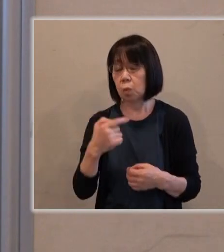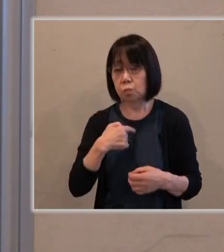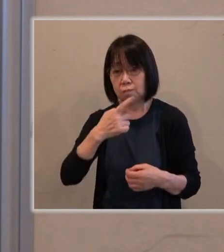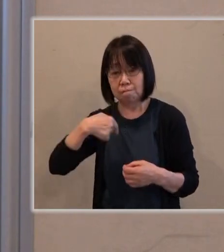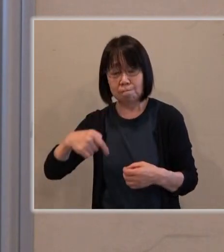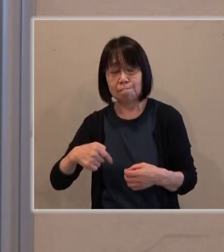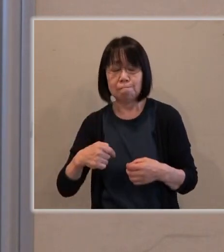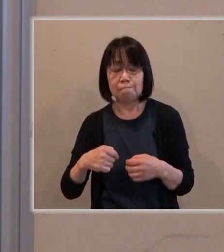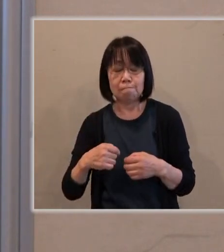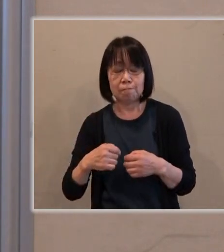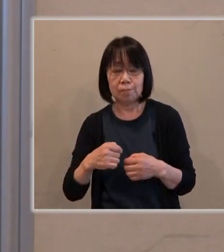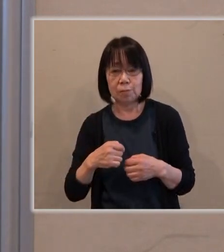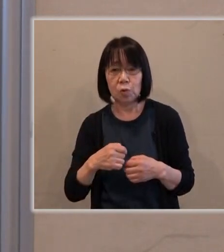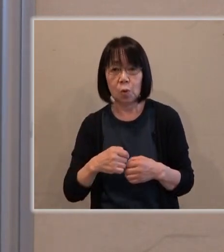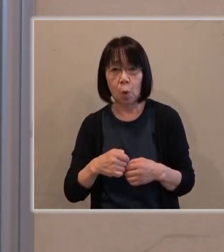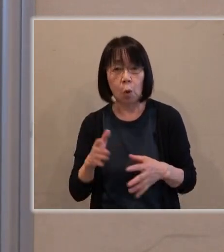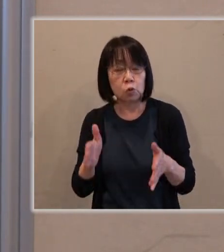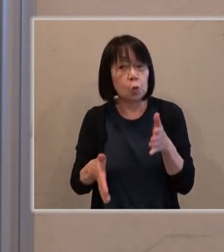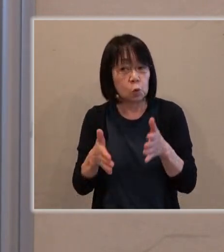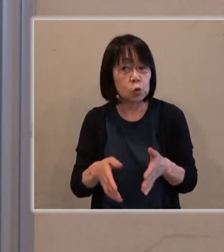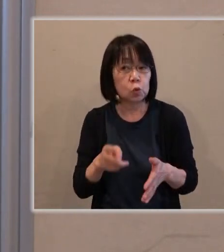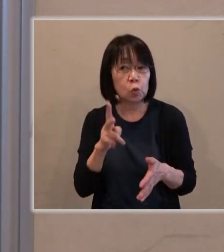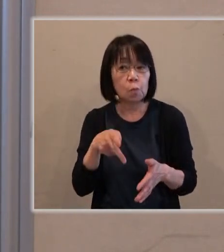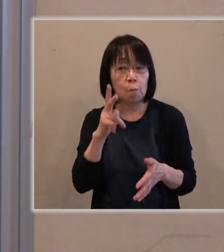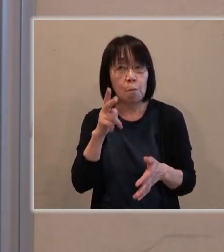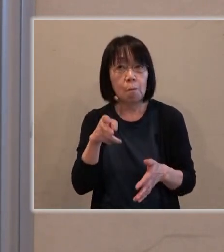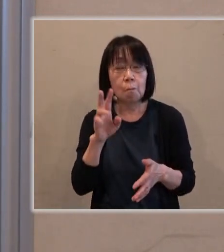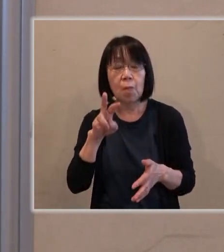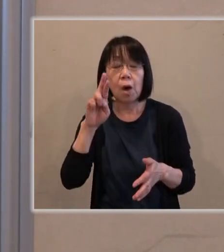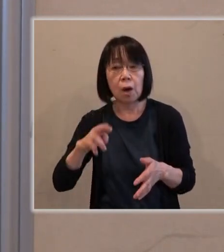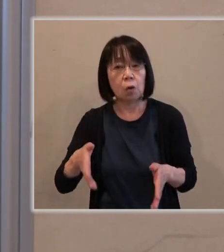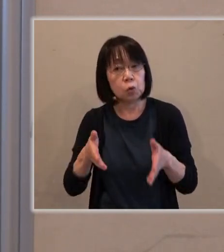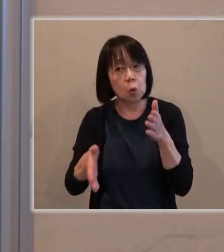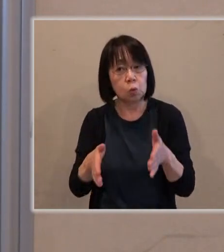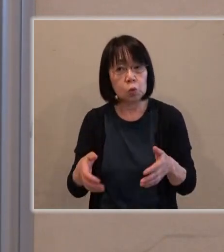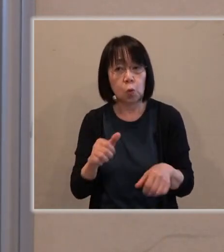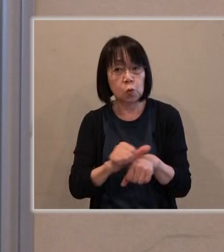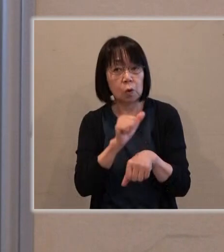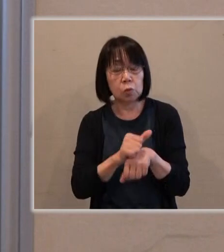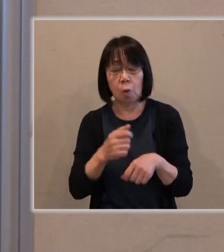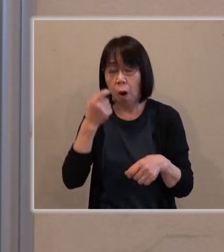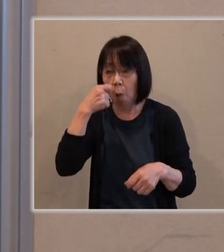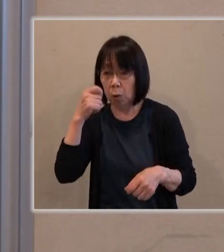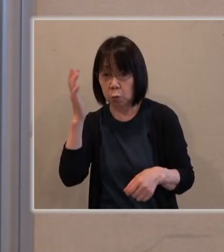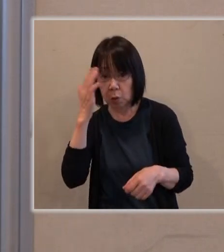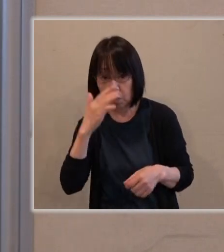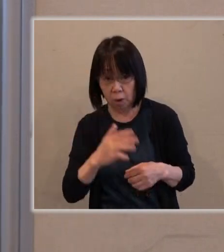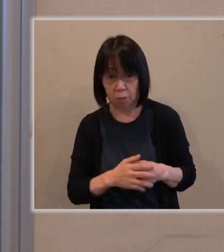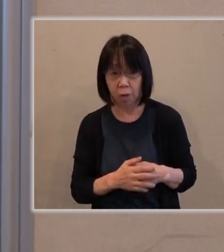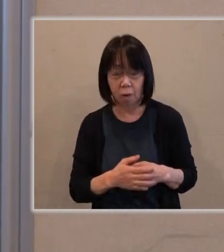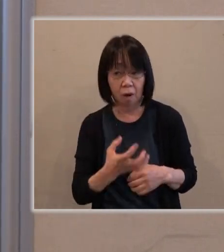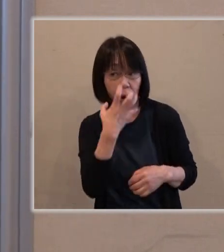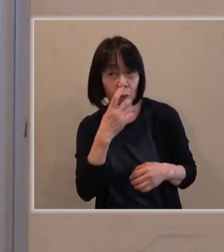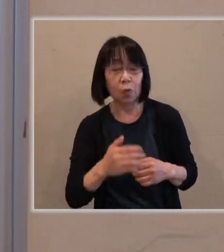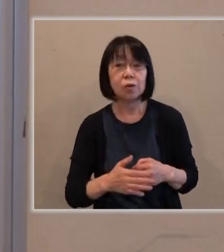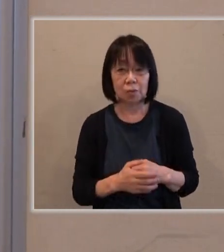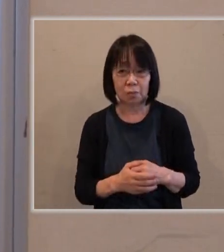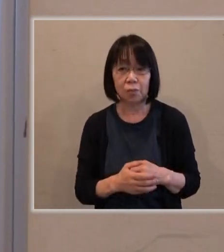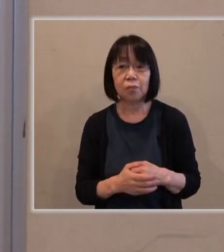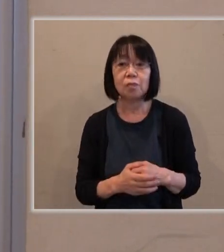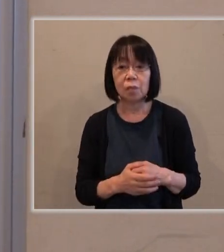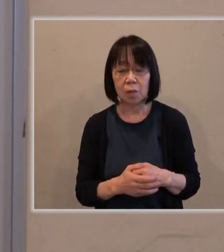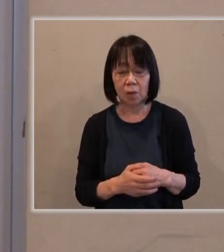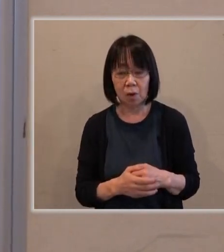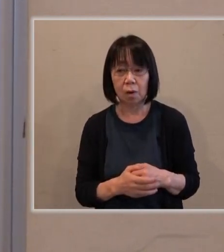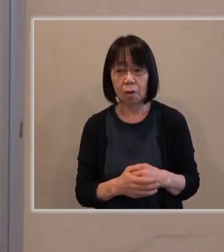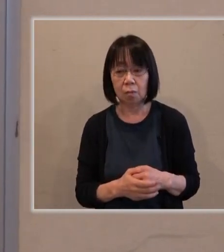っこいいですよね。だからいろんな誤解や偏見をなくして、いろんなことを知っていただきたい、そんなふうに思って、そんなお仕